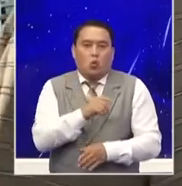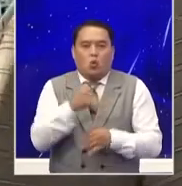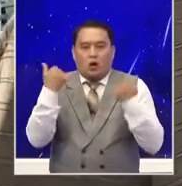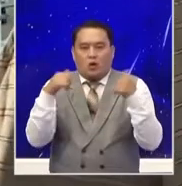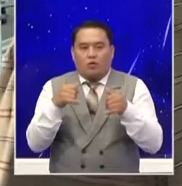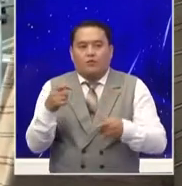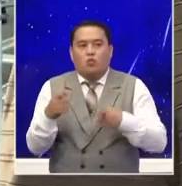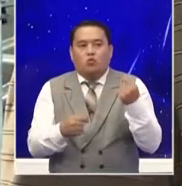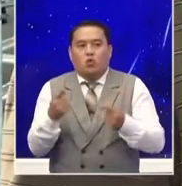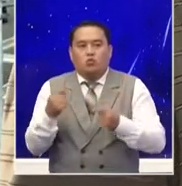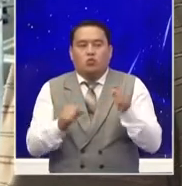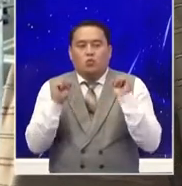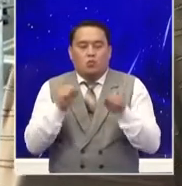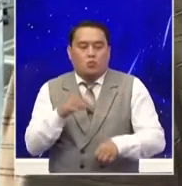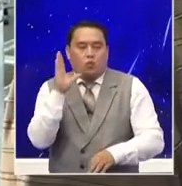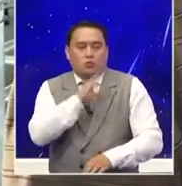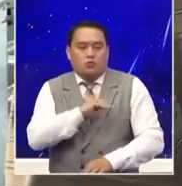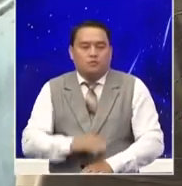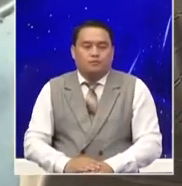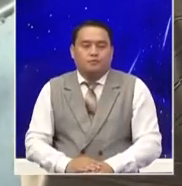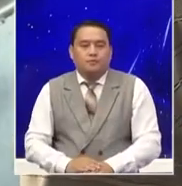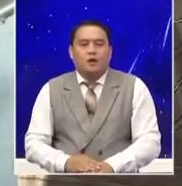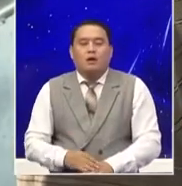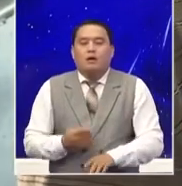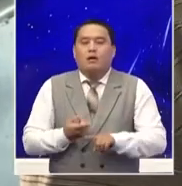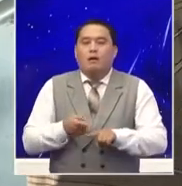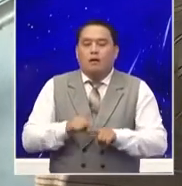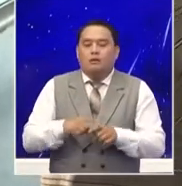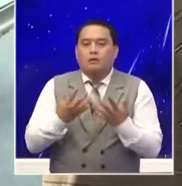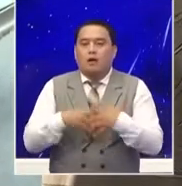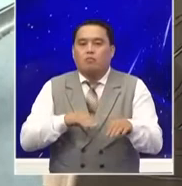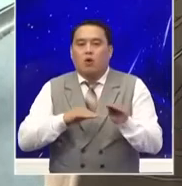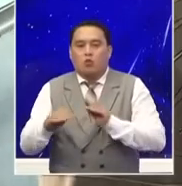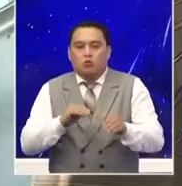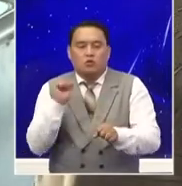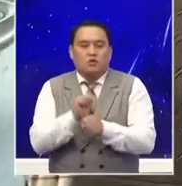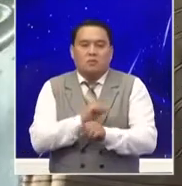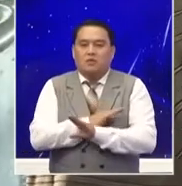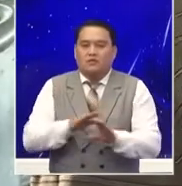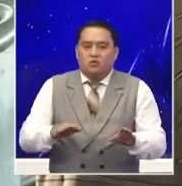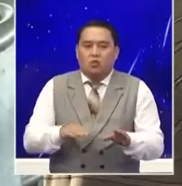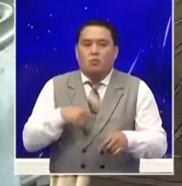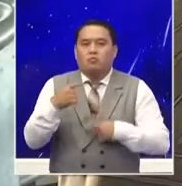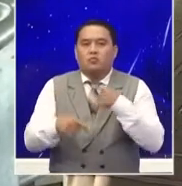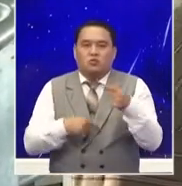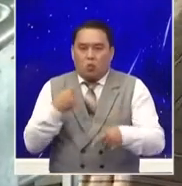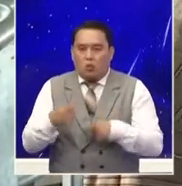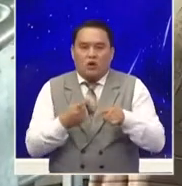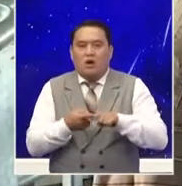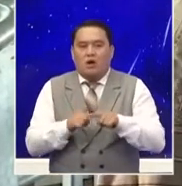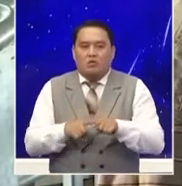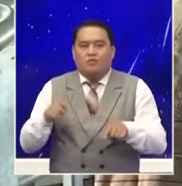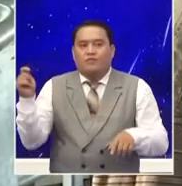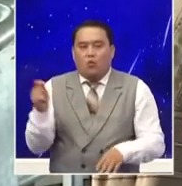Эта установка работает при непрерывном вращении данной карусели, в непрерывном вращении. Значит, вот в эти ворота